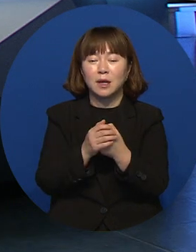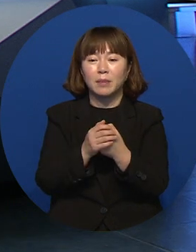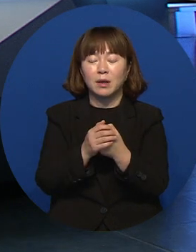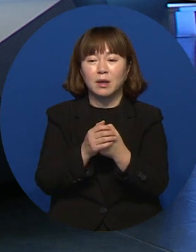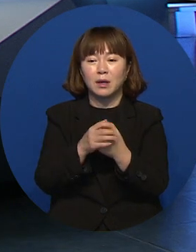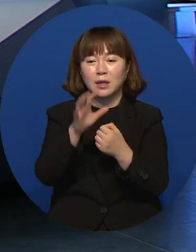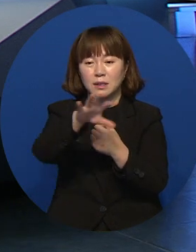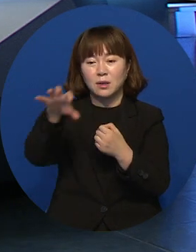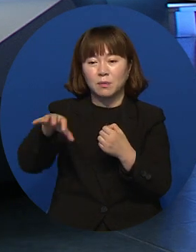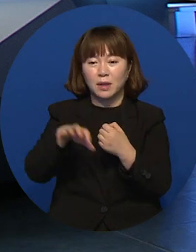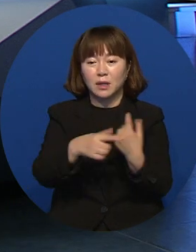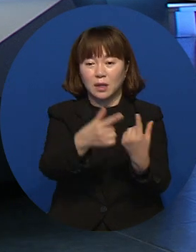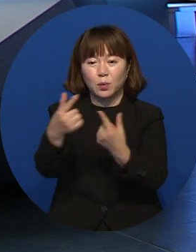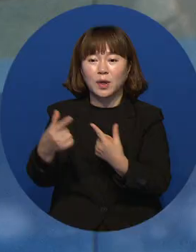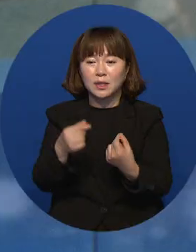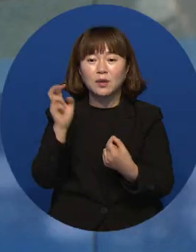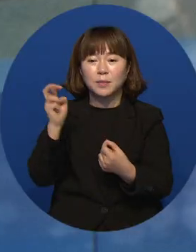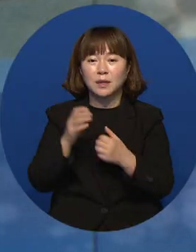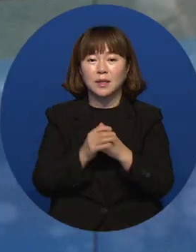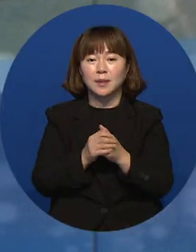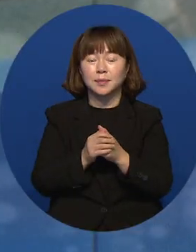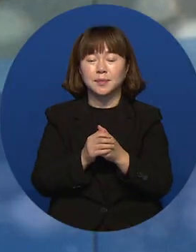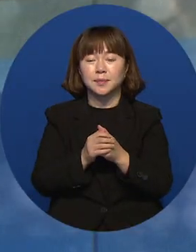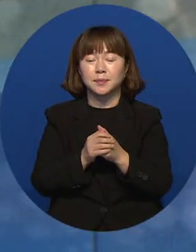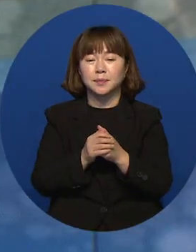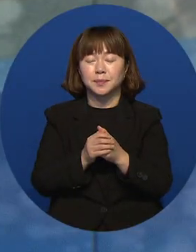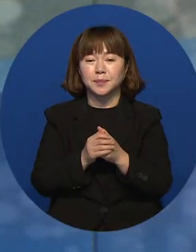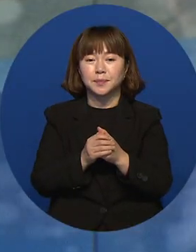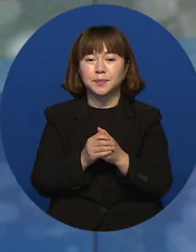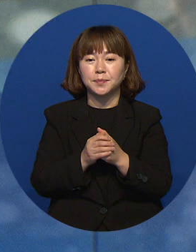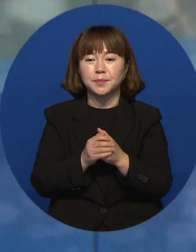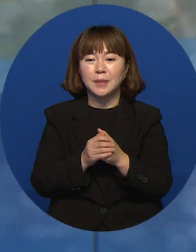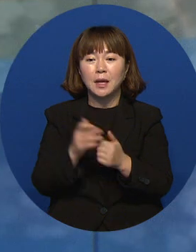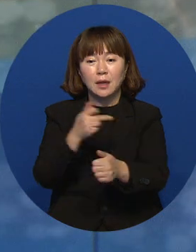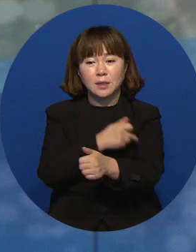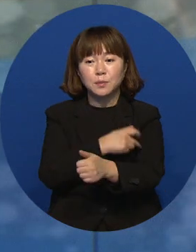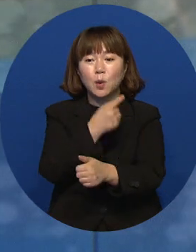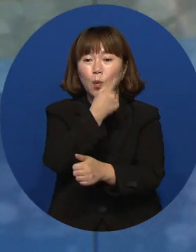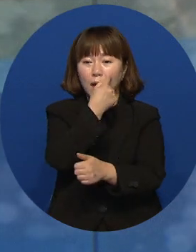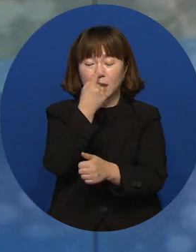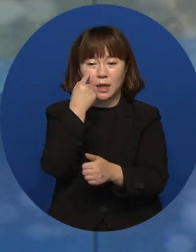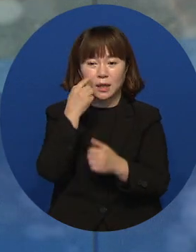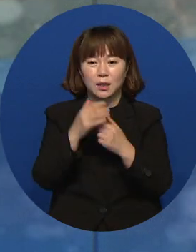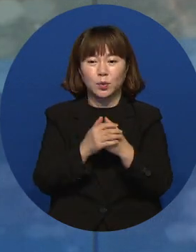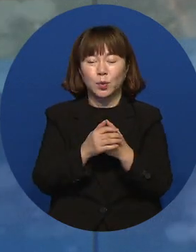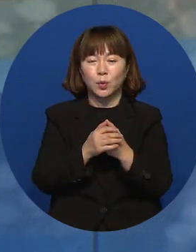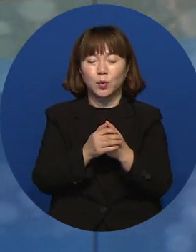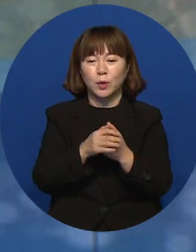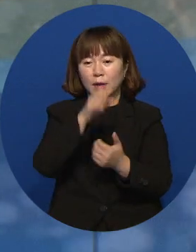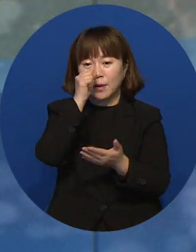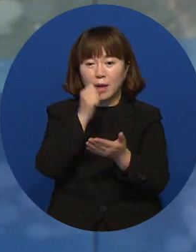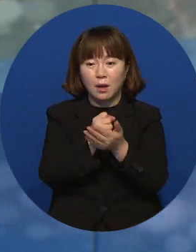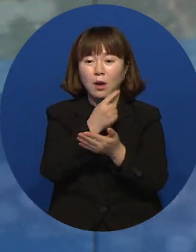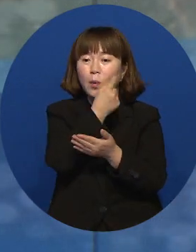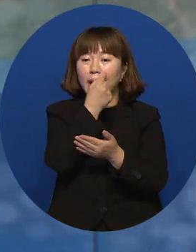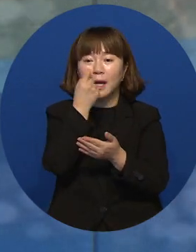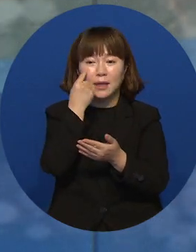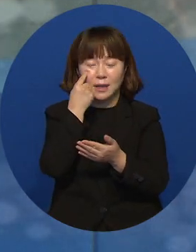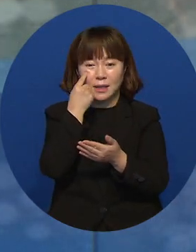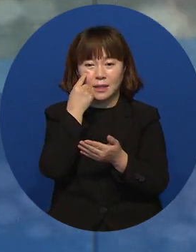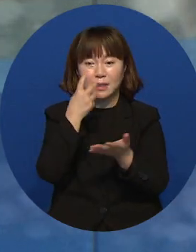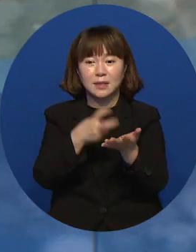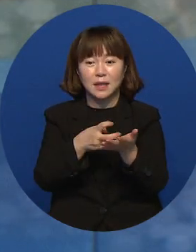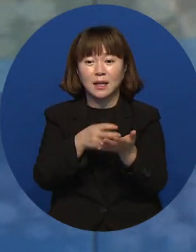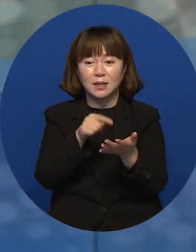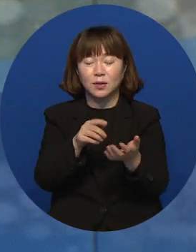생각 하겠읍니다 접종 직녀 음성 확인제 라는 말 뭐 용어를 나선 같지만 여러분이 많이 해보셨을 겁니다 qr 코드를 찍어서